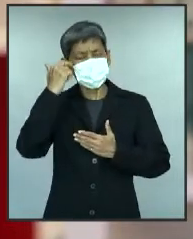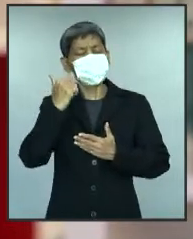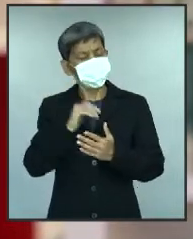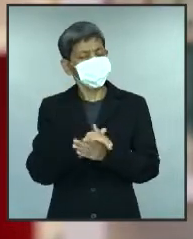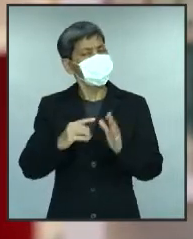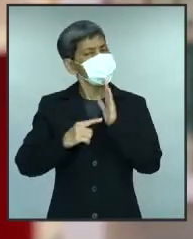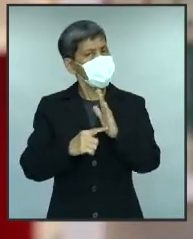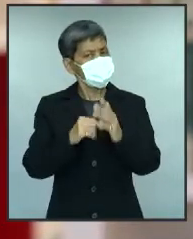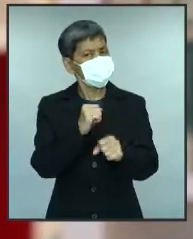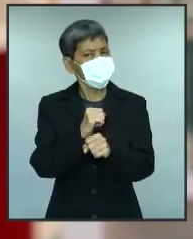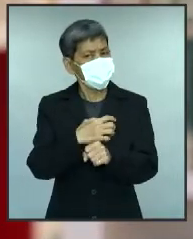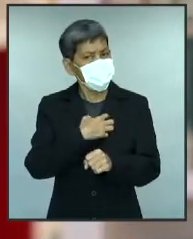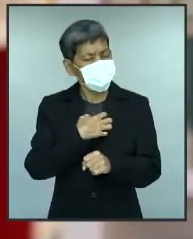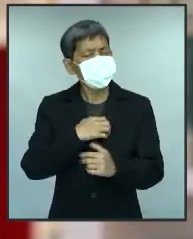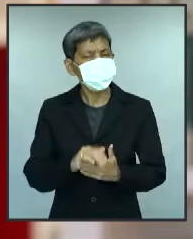ในโมเดลว่า